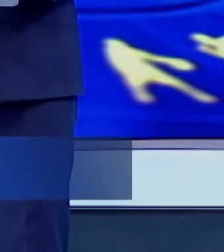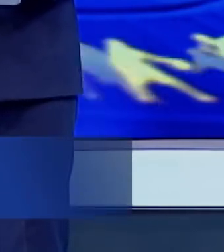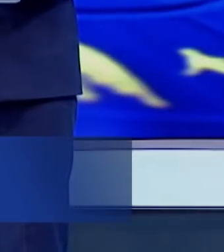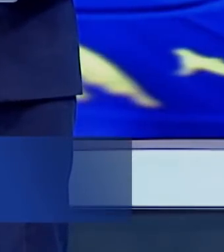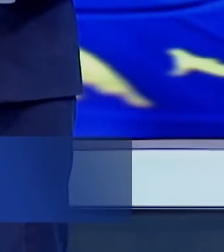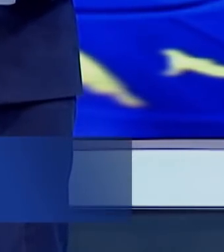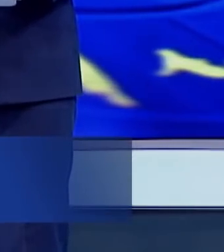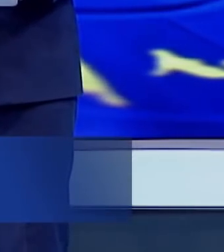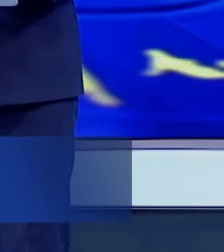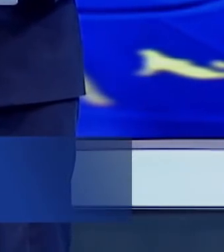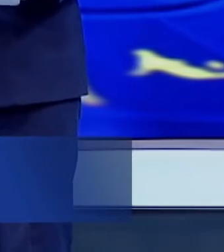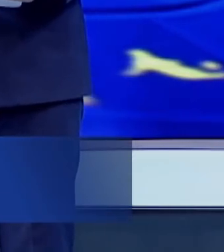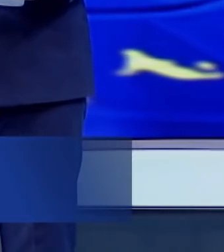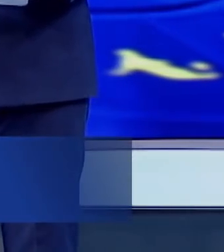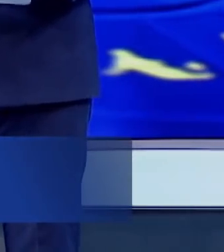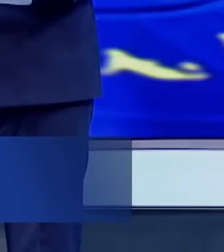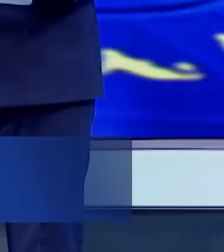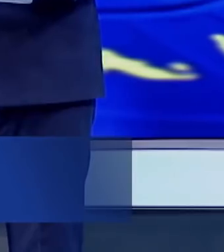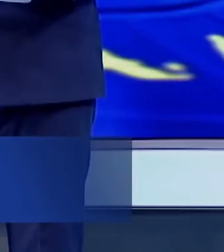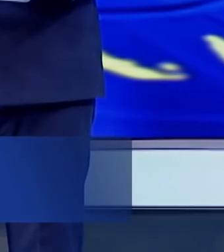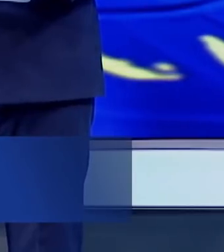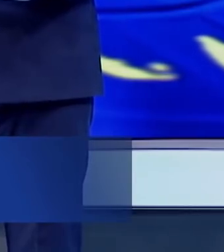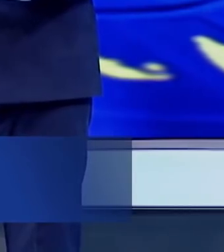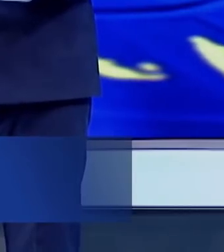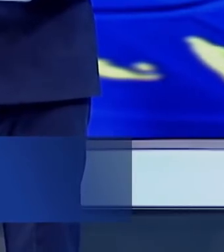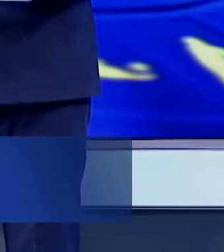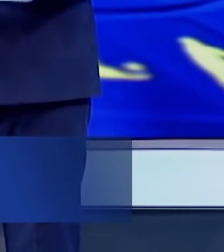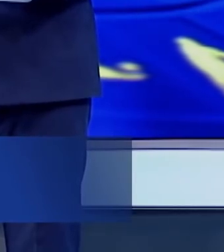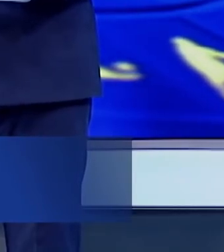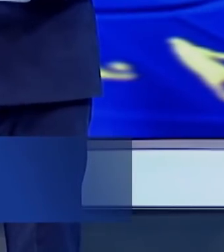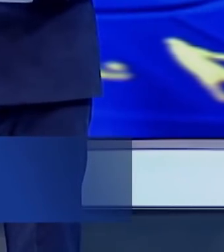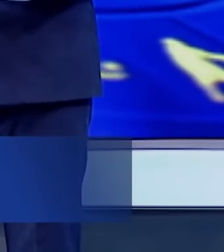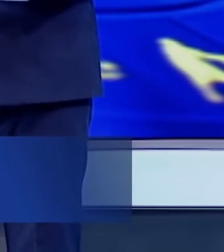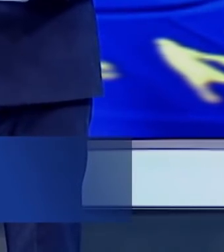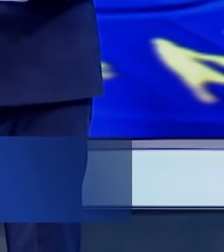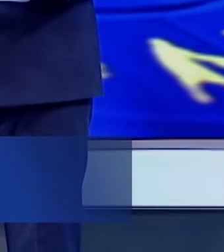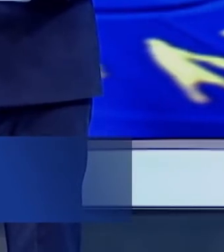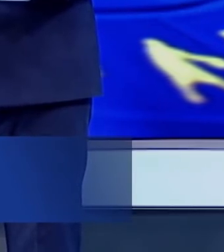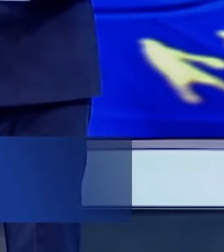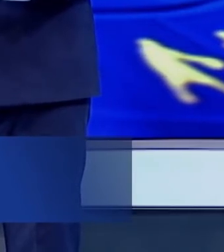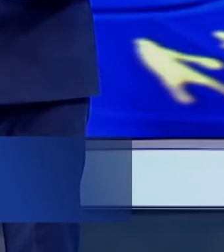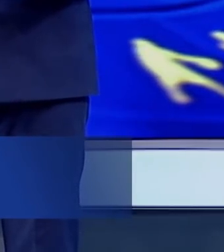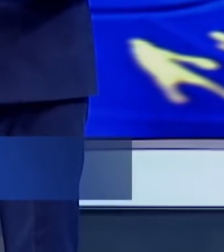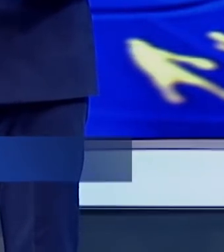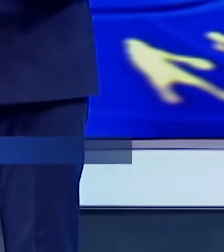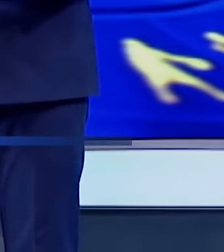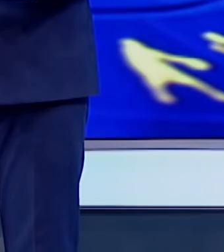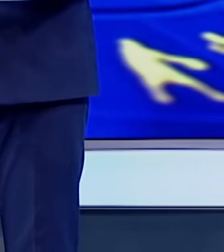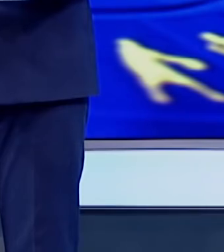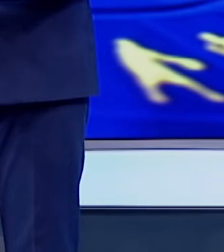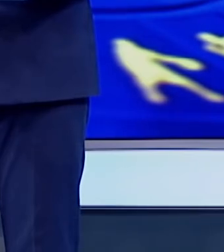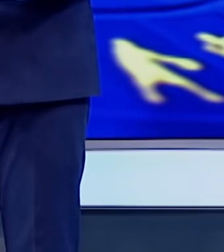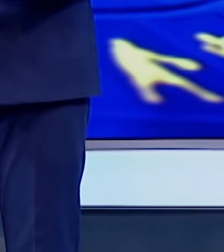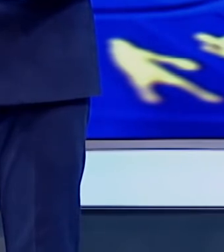Токио 2020 зуны олимпийн наадмын хүрэл медалт Ховд аймгийн Булган сумын харьяат Батчирын Болор туяаг өнөөдөр Ховд аймгийн нутгийн зөвлөлөөс